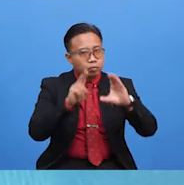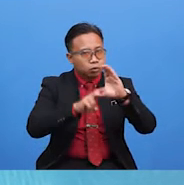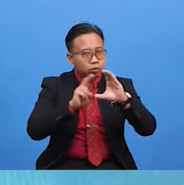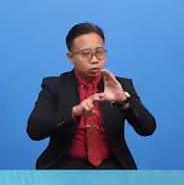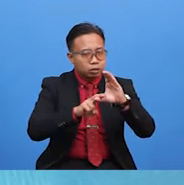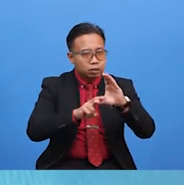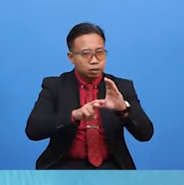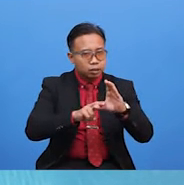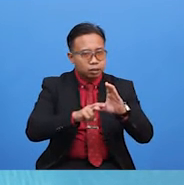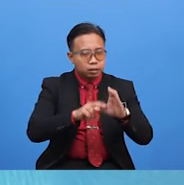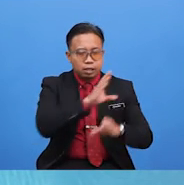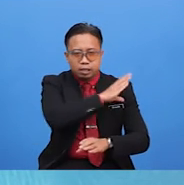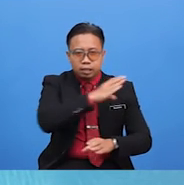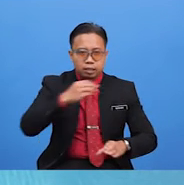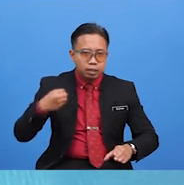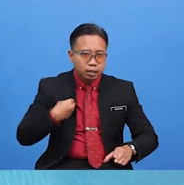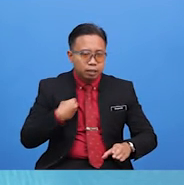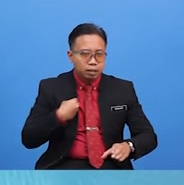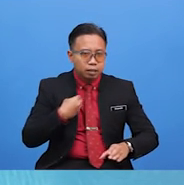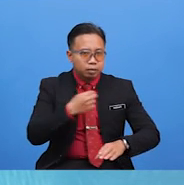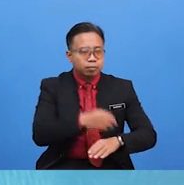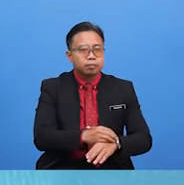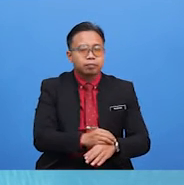kerusi dan bangunan.